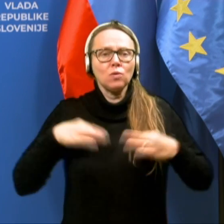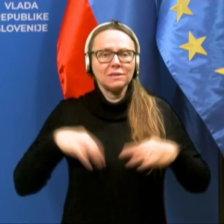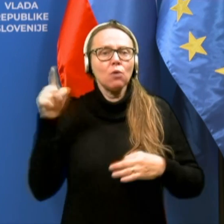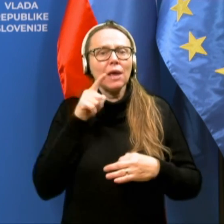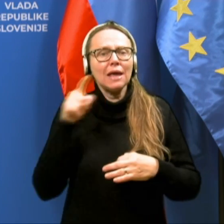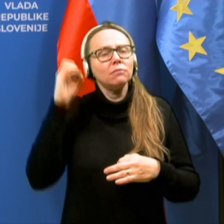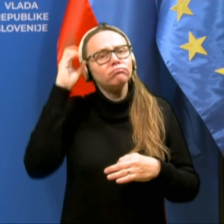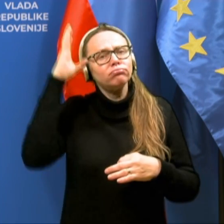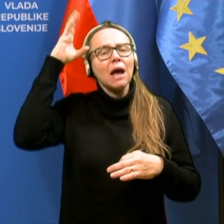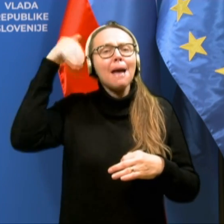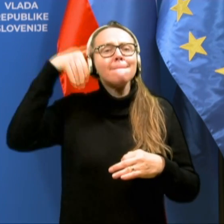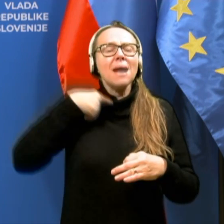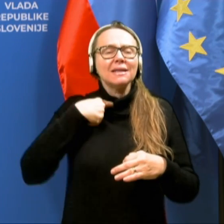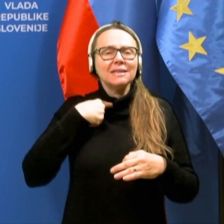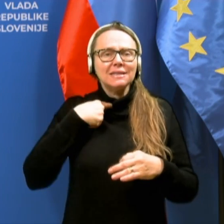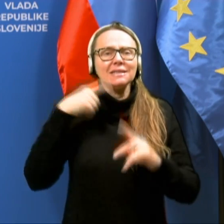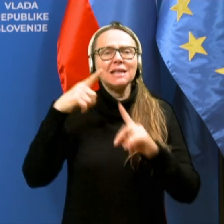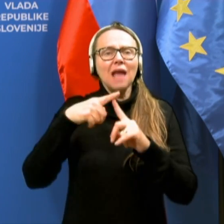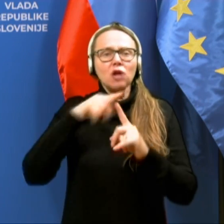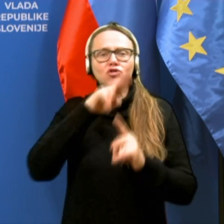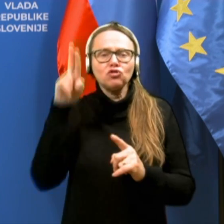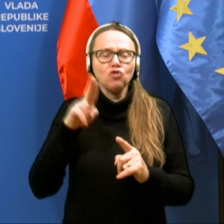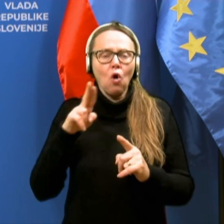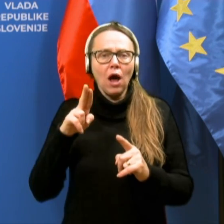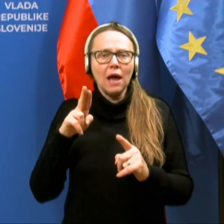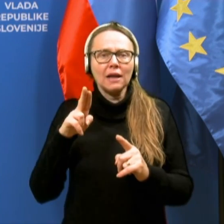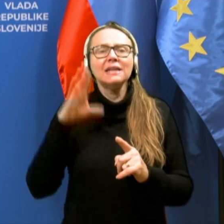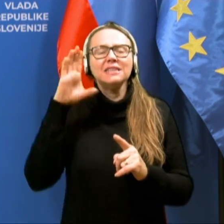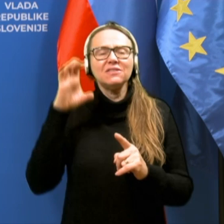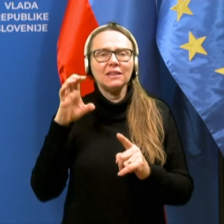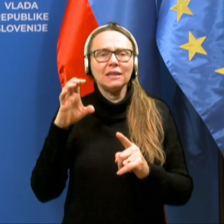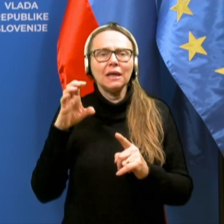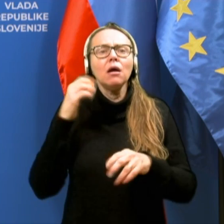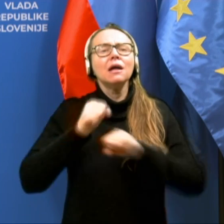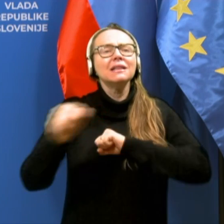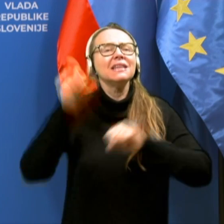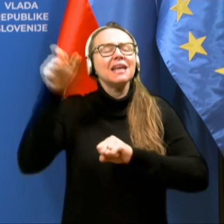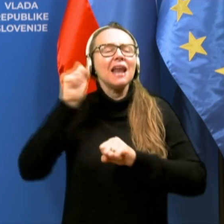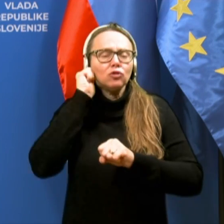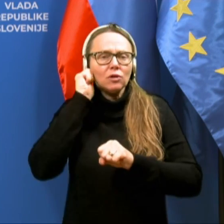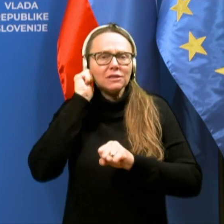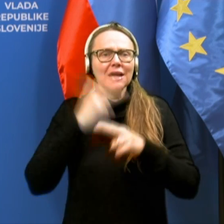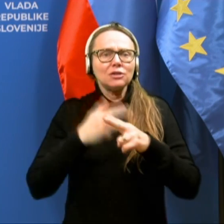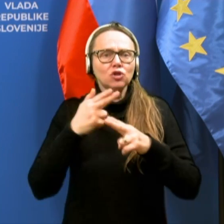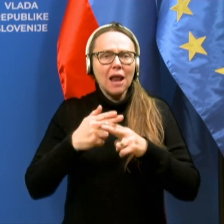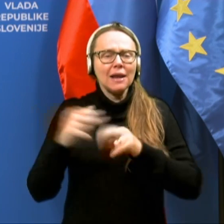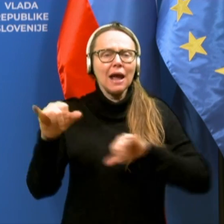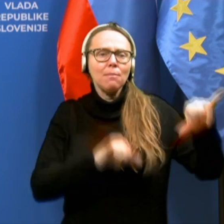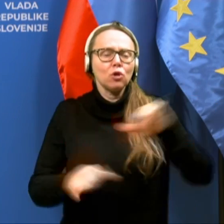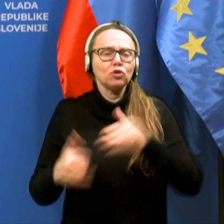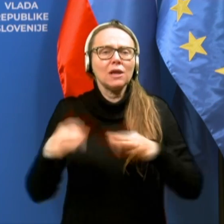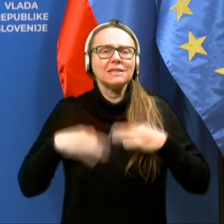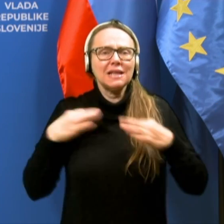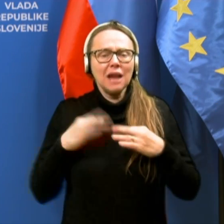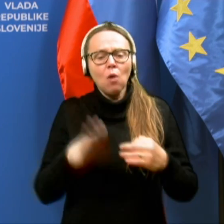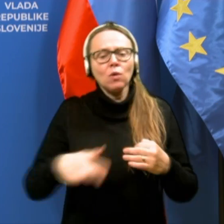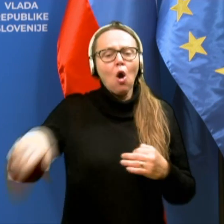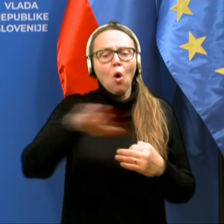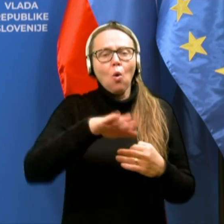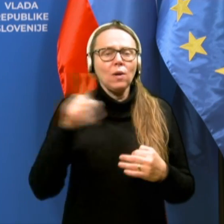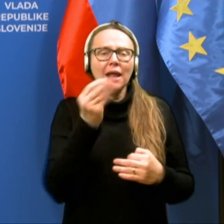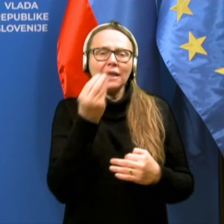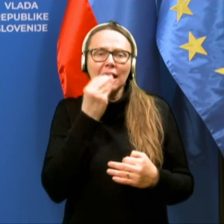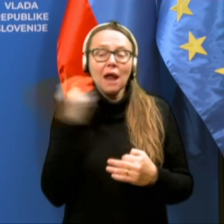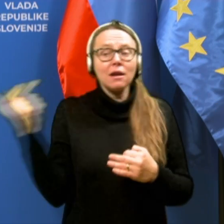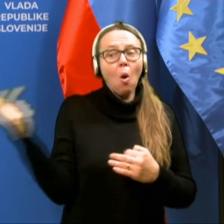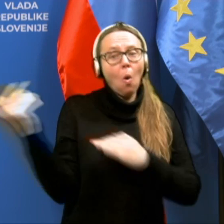pa magistrica Tjaša Žohar-Čretnik, direktorica Nacionalnega laboratorija za zdravje, okolje in hrano. Obe gostje lepo